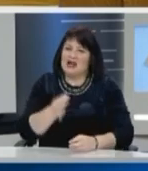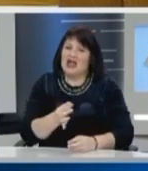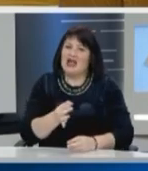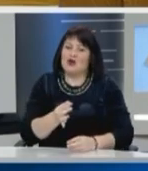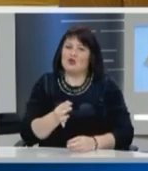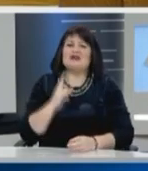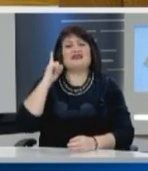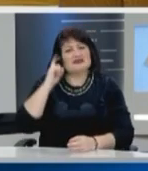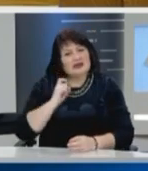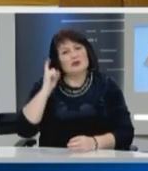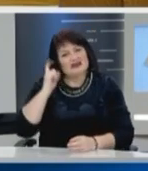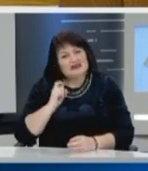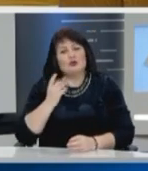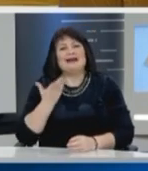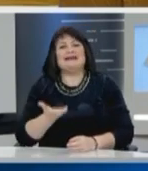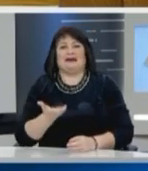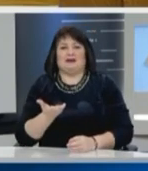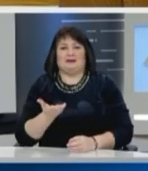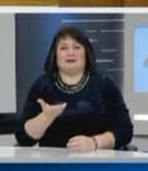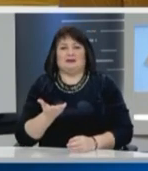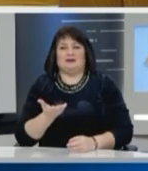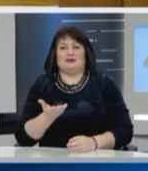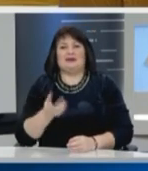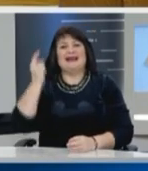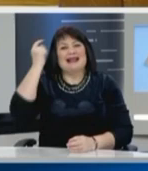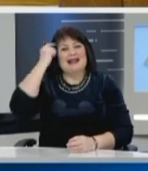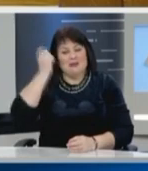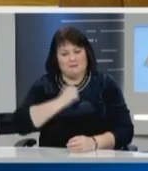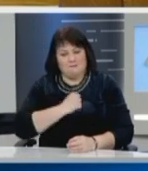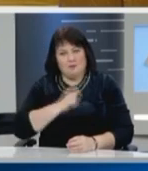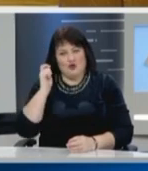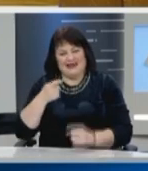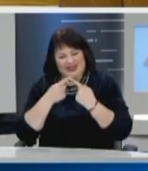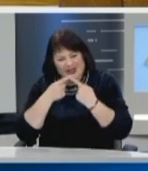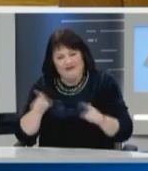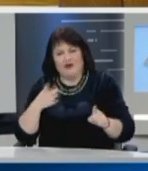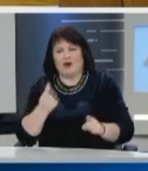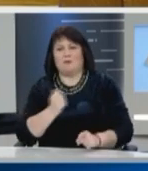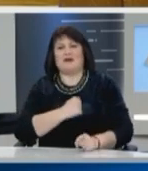και είναι γνωστές οι μεγάλες ιδεολογικές και πολιτικές διαφορές.